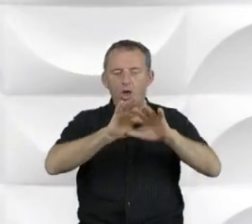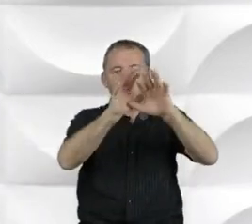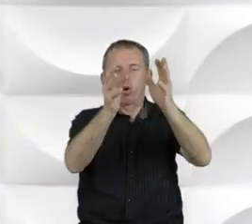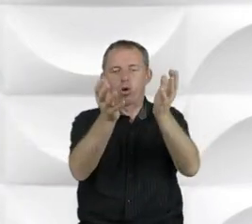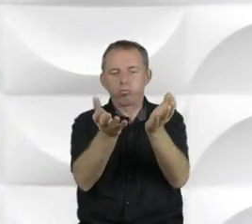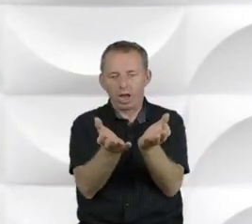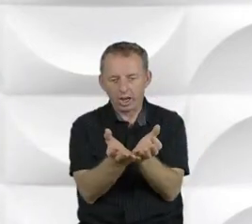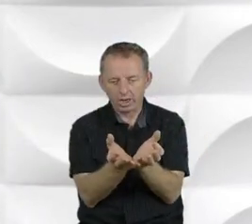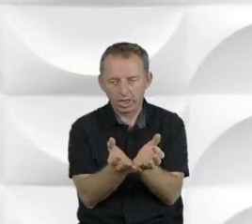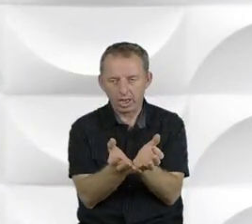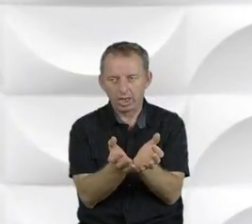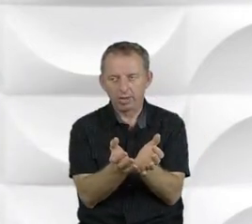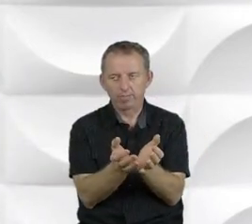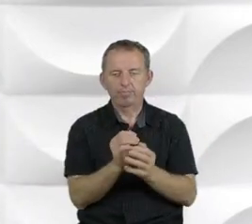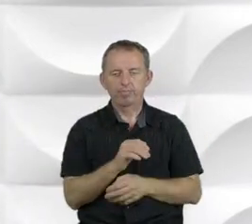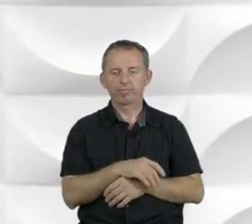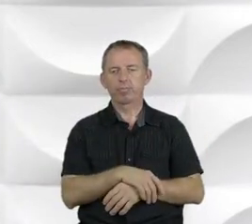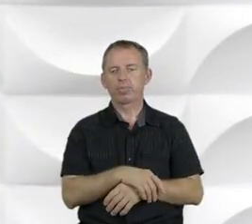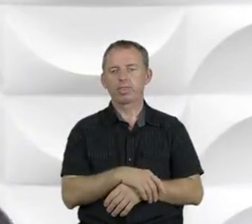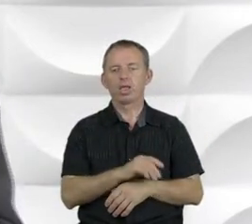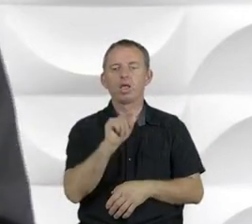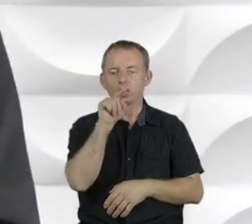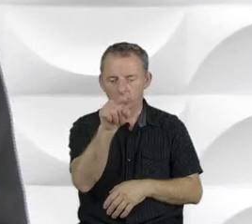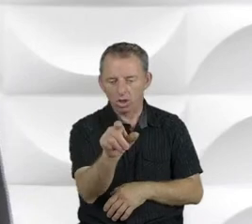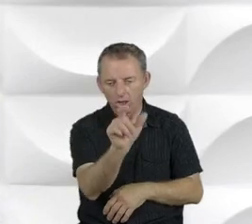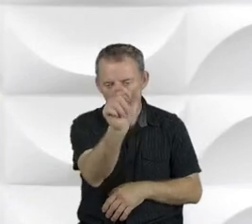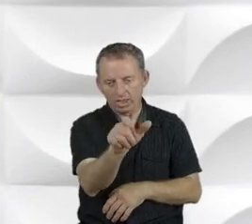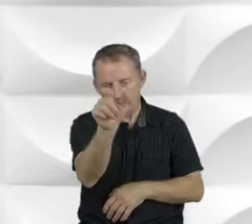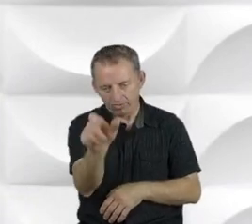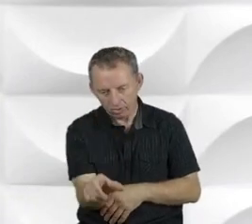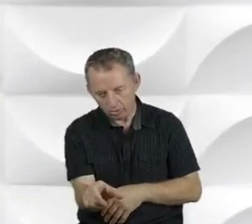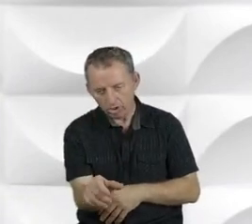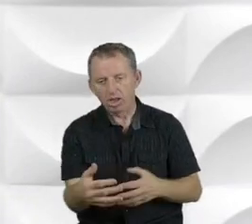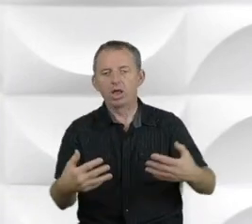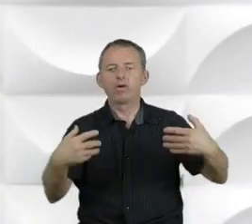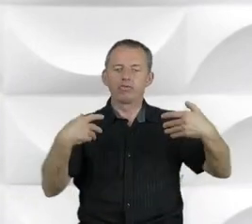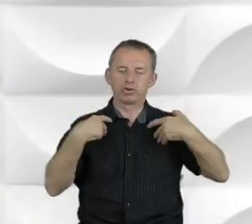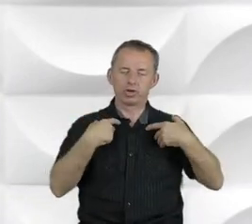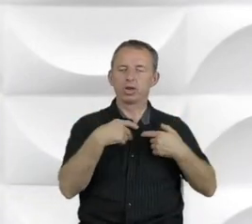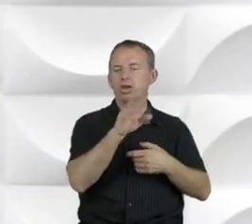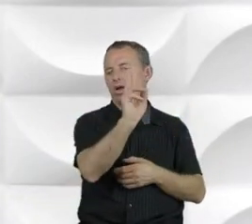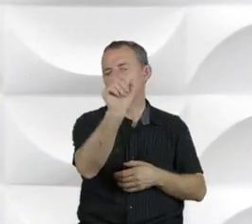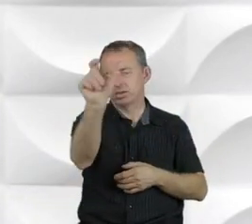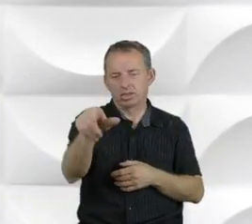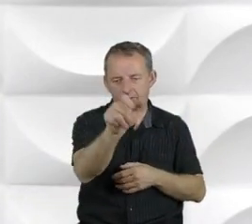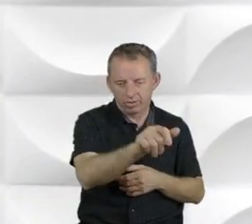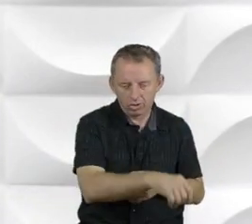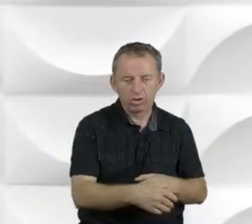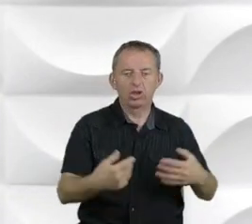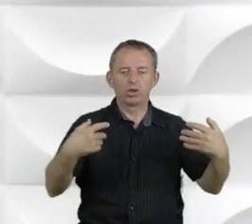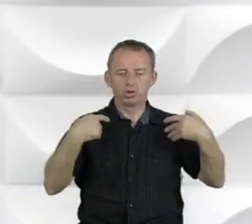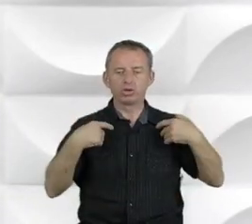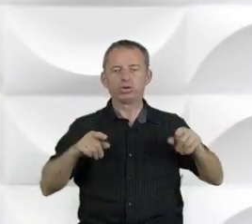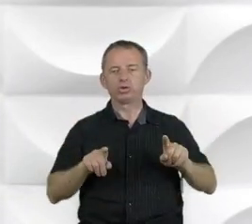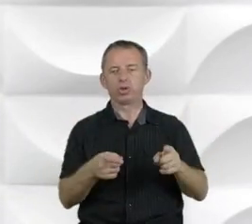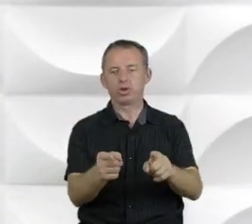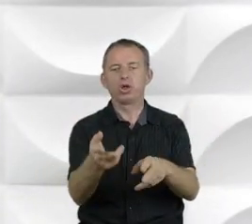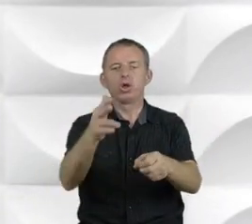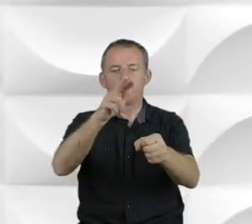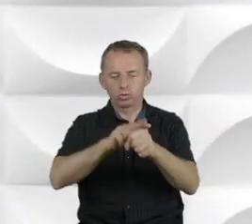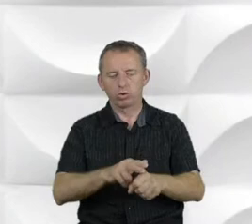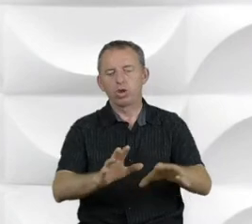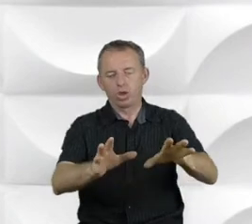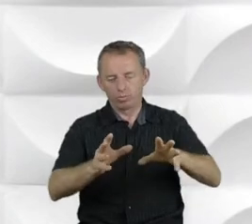globalnie, to indywidualnie w życiu każdego człowieka się dzieje, który